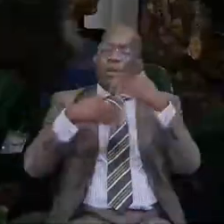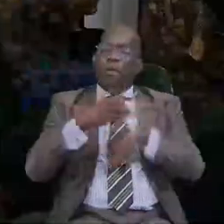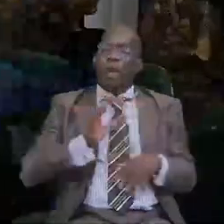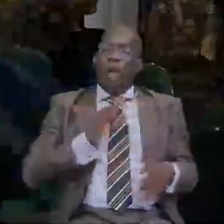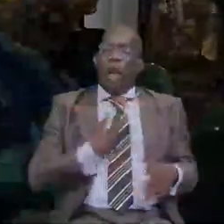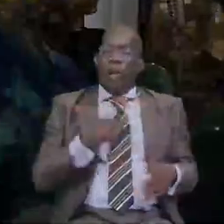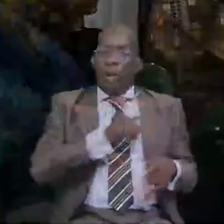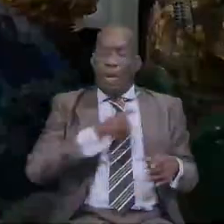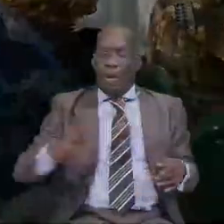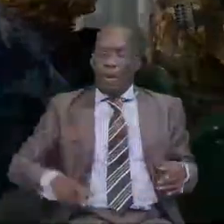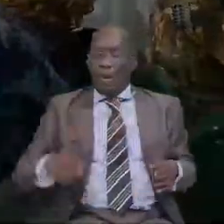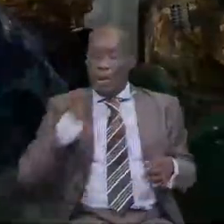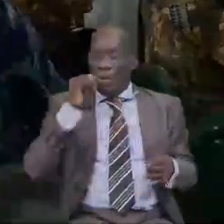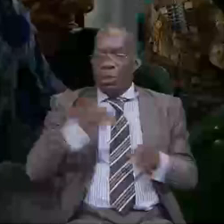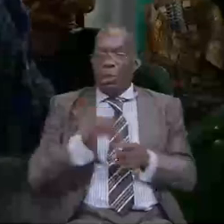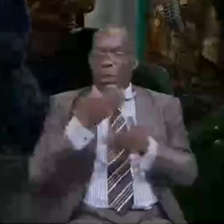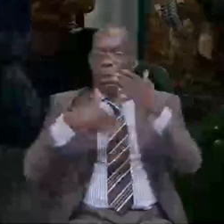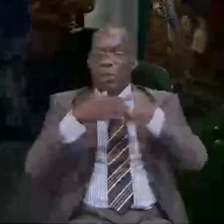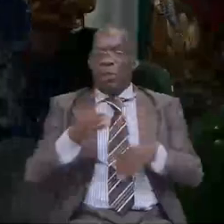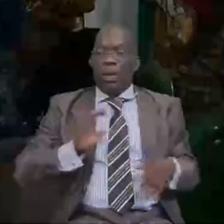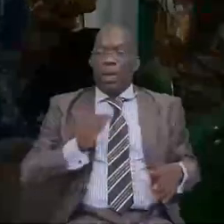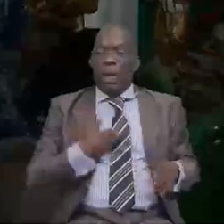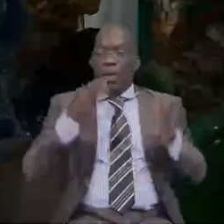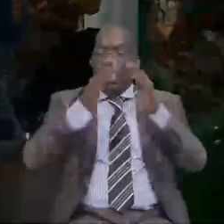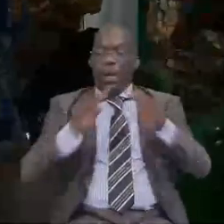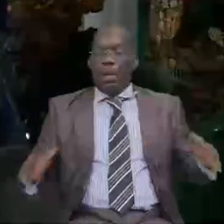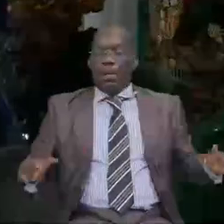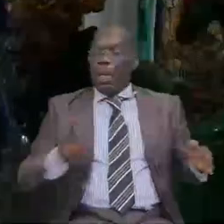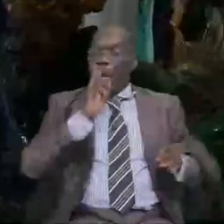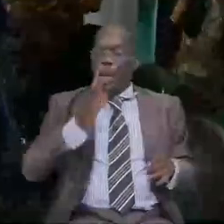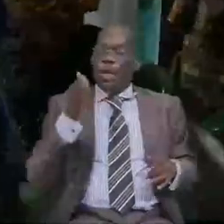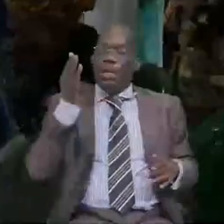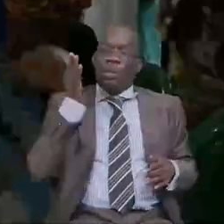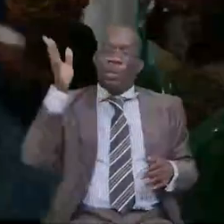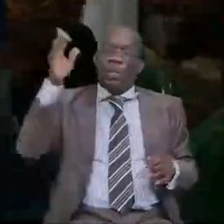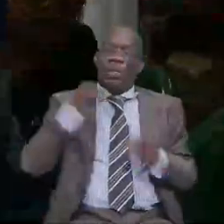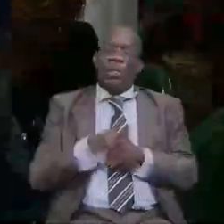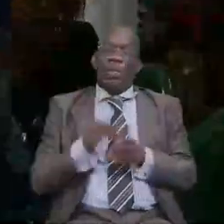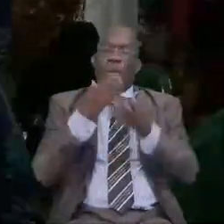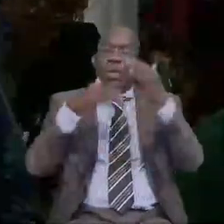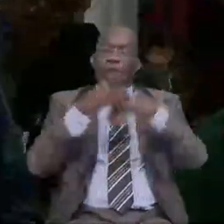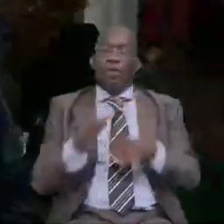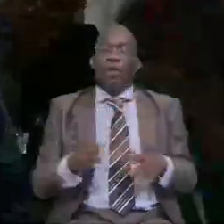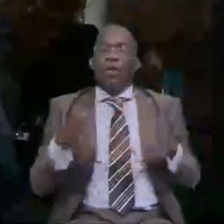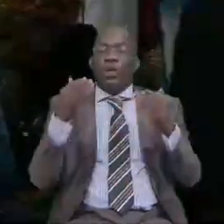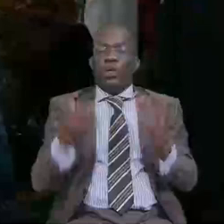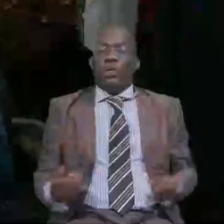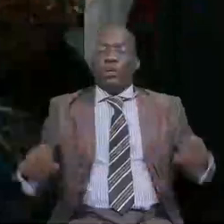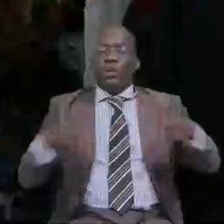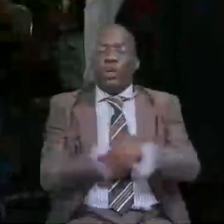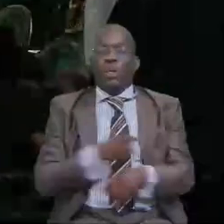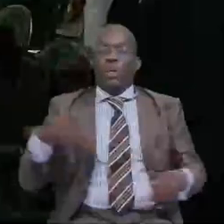Notre Seigneur, ô Seigneur, nos demeures sont là-bas au ciel. Et aujourd'hui, nous